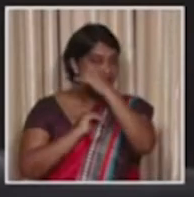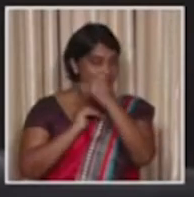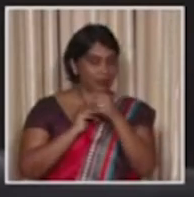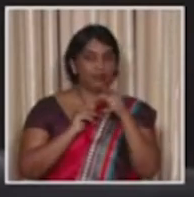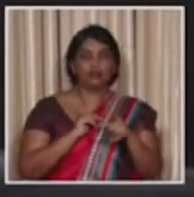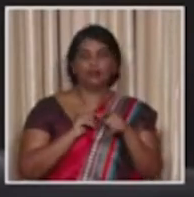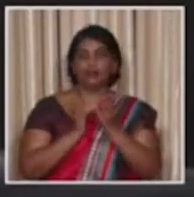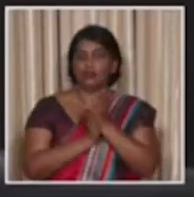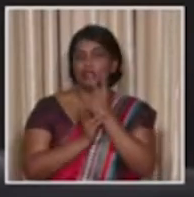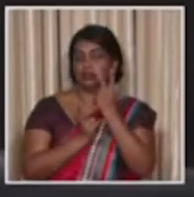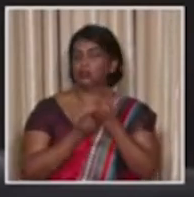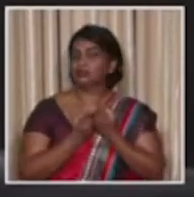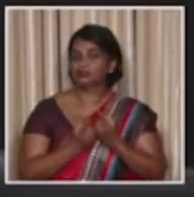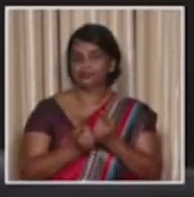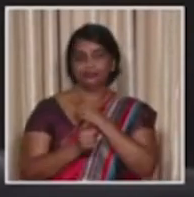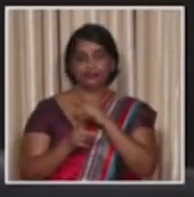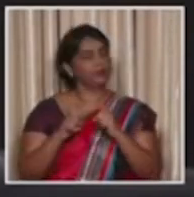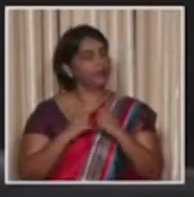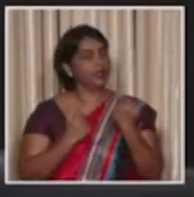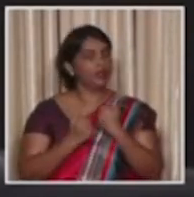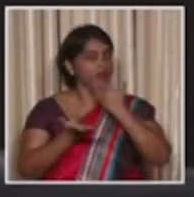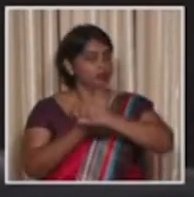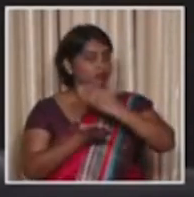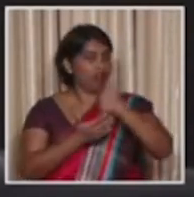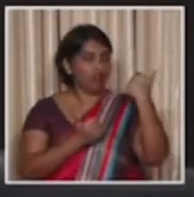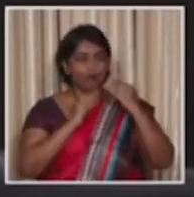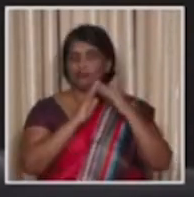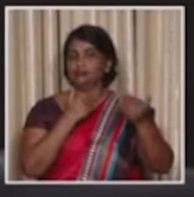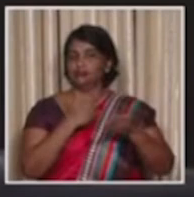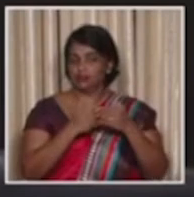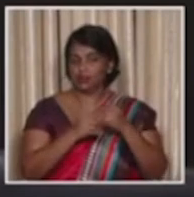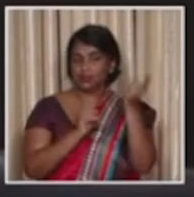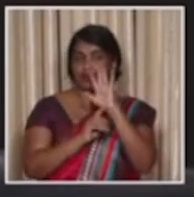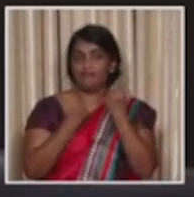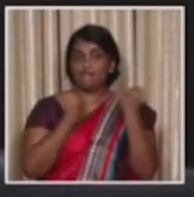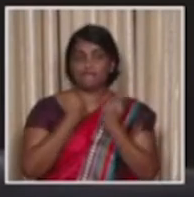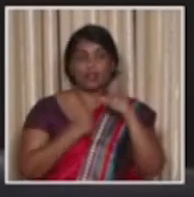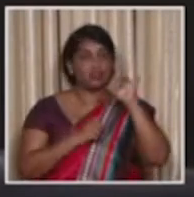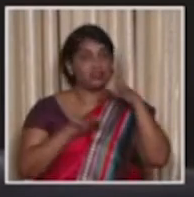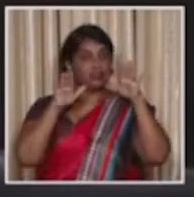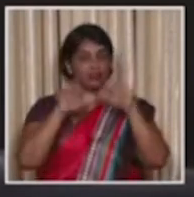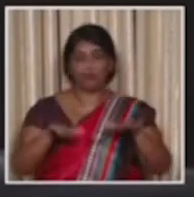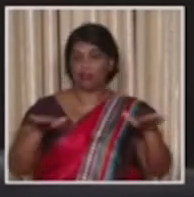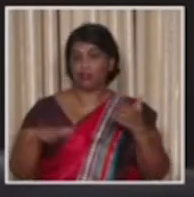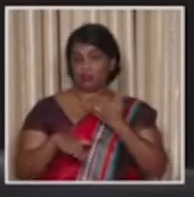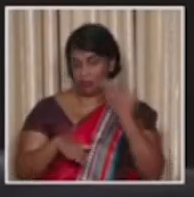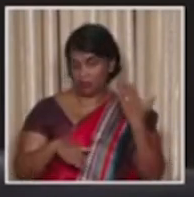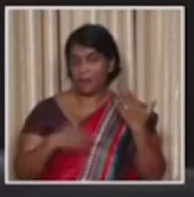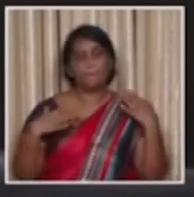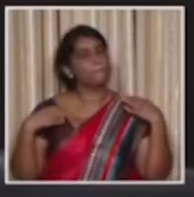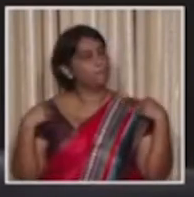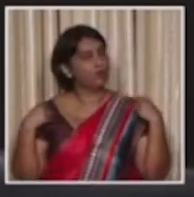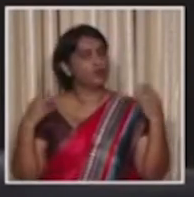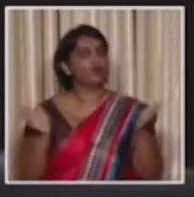ලද ද්විත්ව දුම්රිය මාර්ගය ලෙස නවීන නැවතුම් පොළවල් සමගින් එක්වර වාහන 100ක් නැවැත්වීමේ